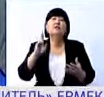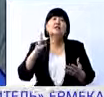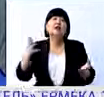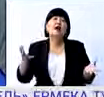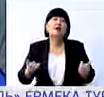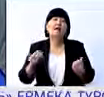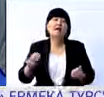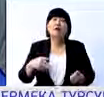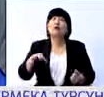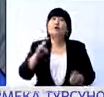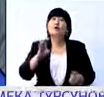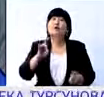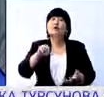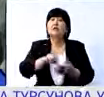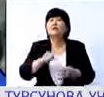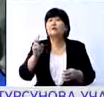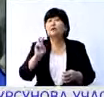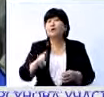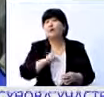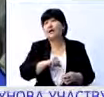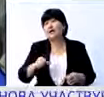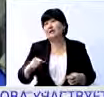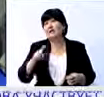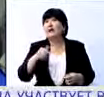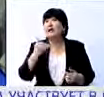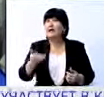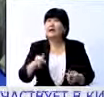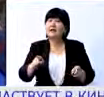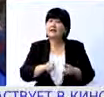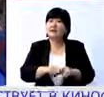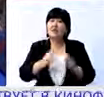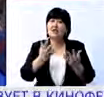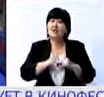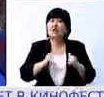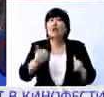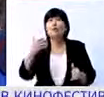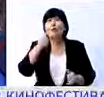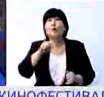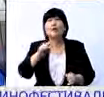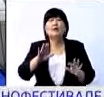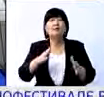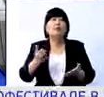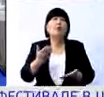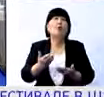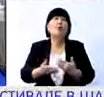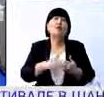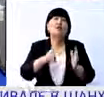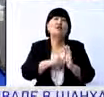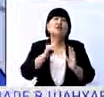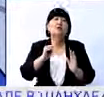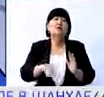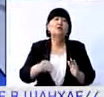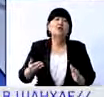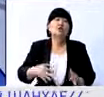жизнь. Среди доноров есть те, кто пришел добровольно, и их ряды ширятся. В прошлом году ими стали около 7 тысяч жителей